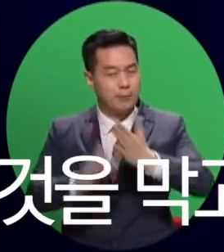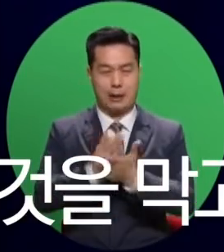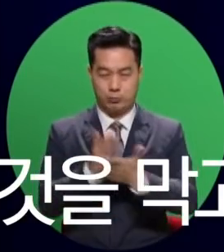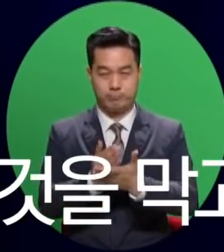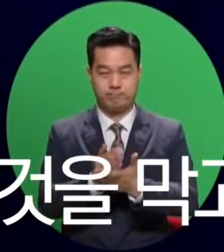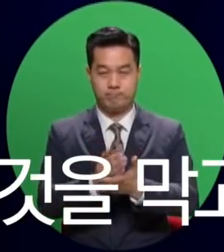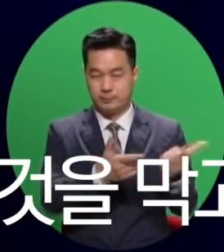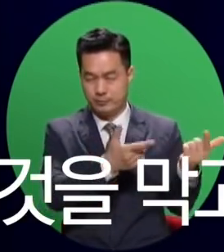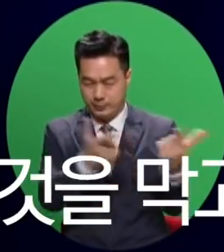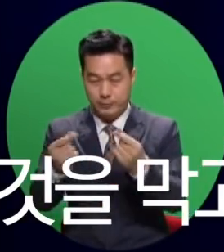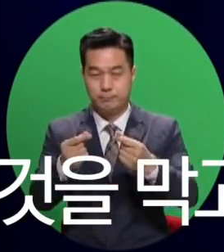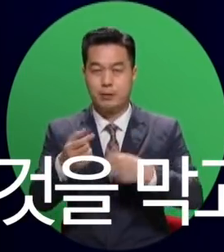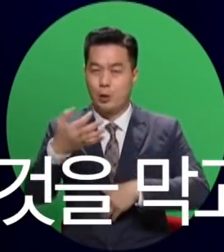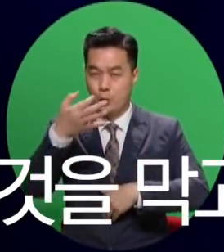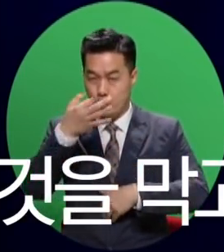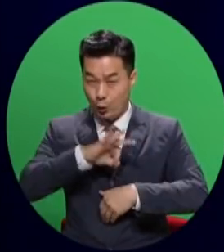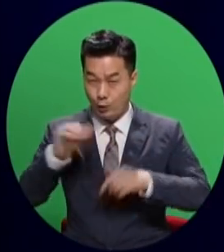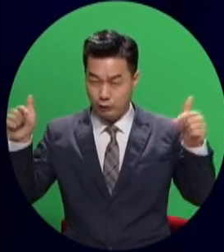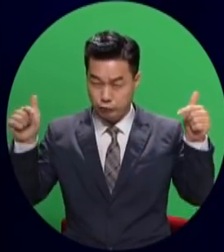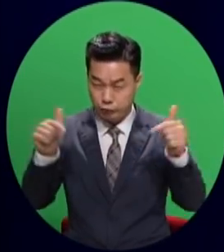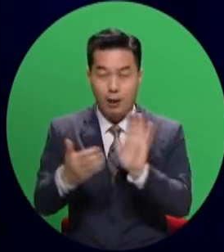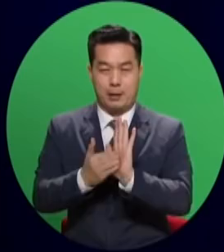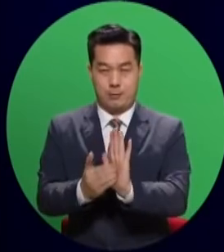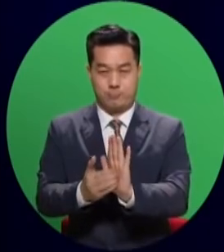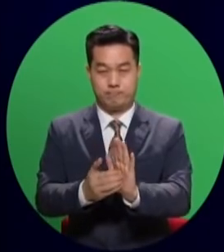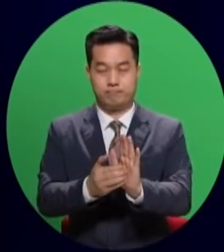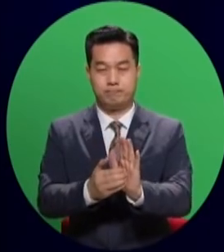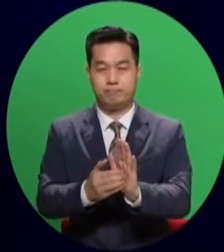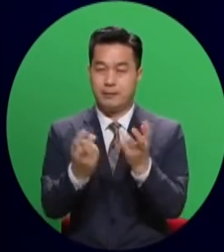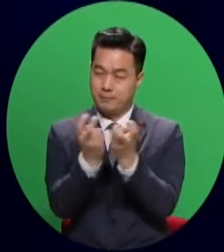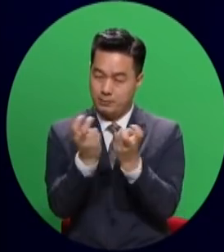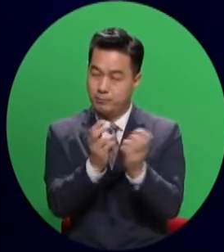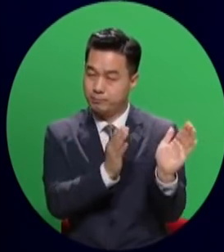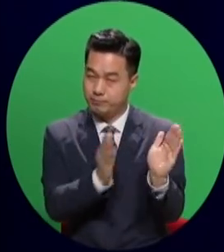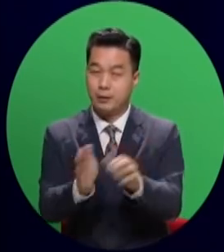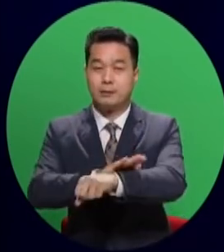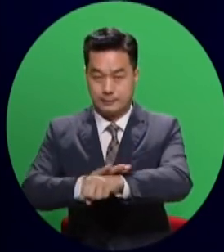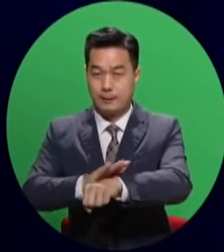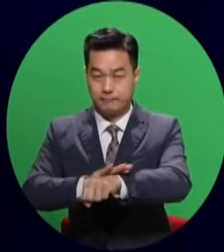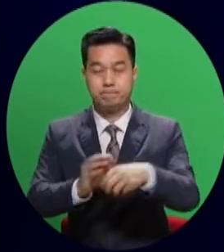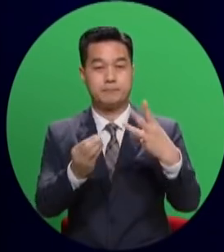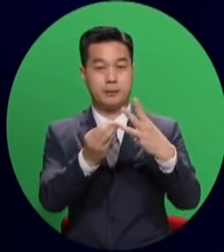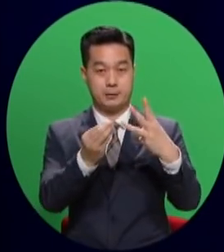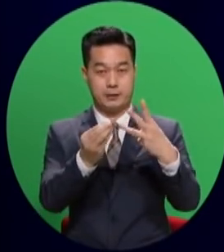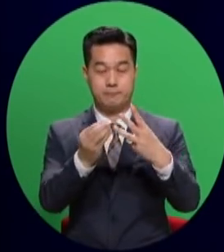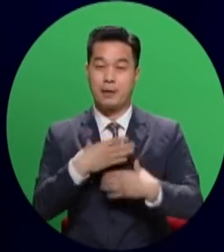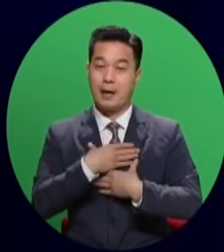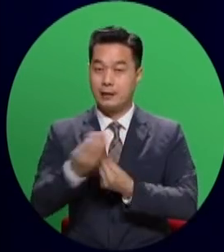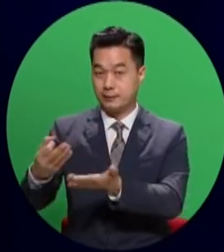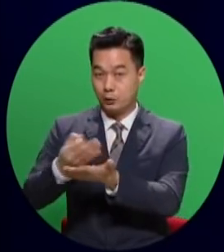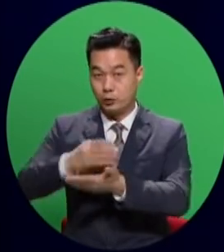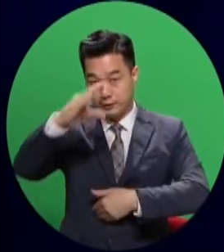오히려 효율이 떨어지는 것을 막고 매뉴얼을 만들어서 대처하겠습니다 세번째는 안심 소득